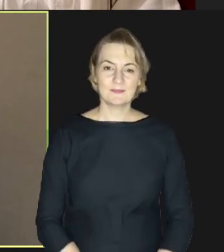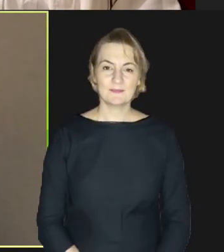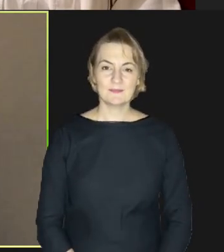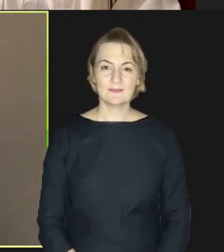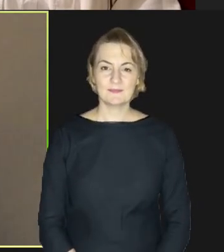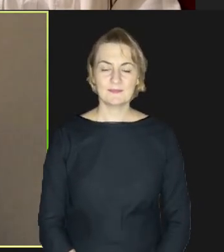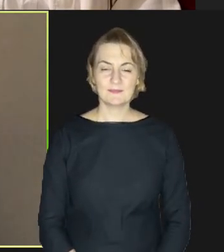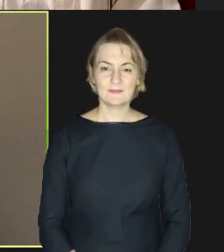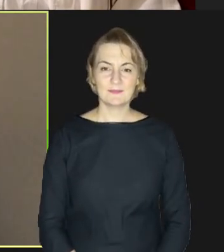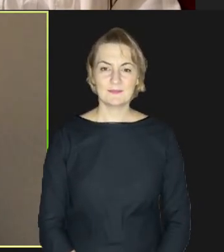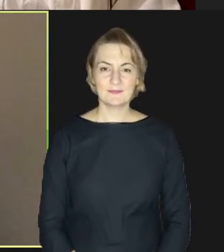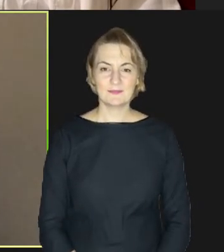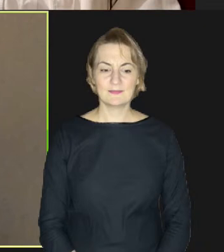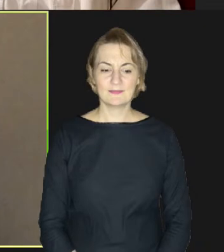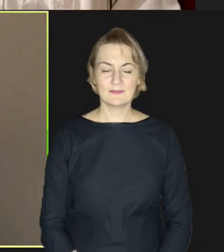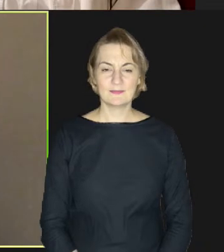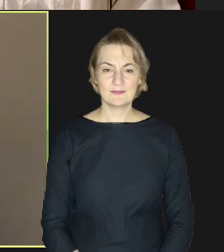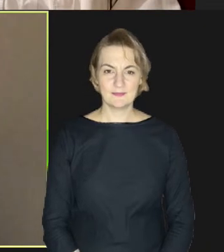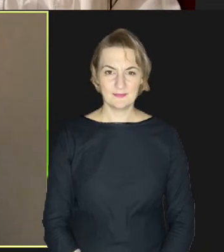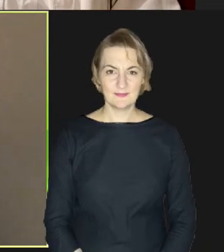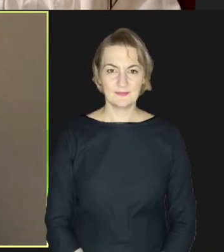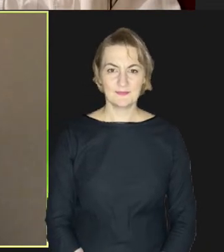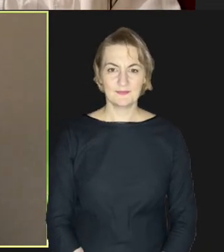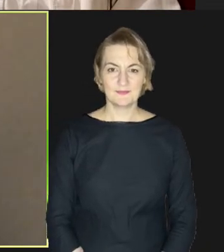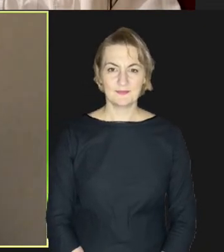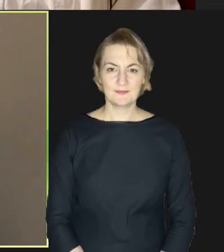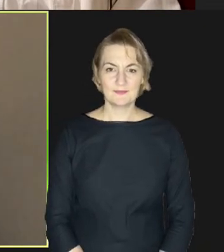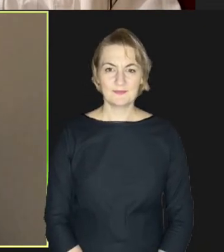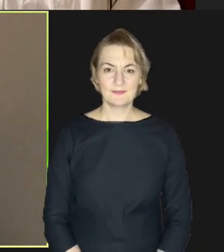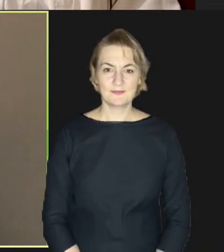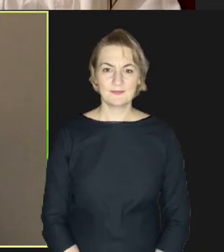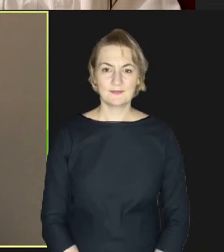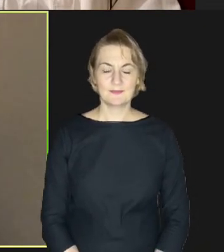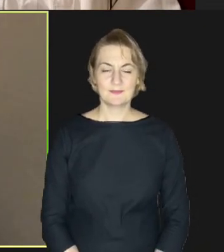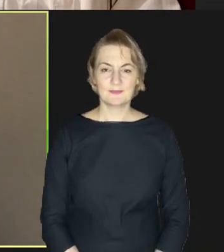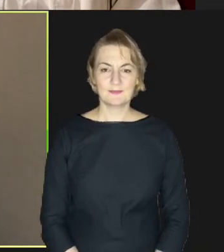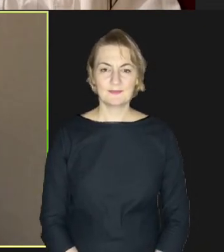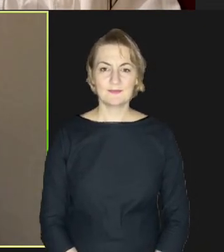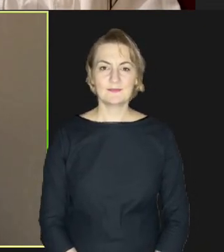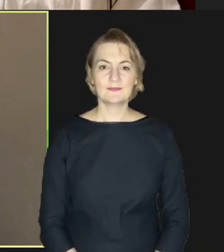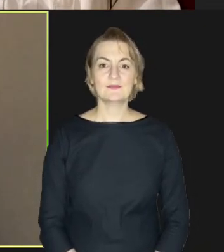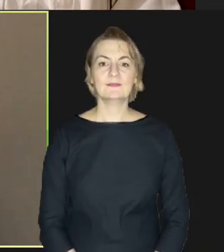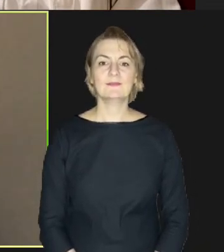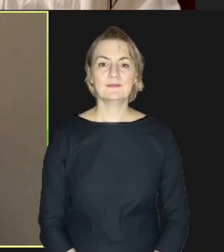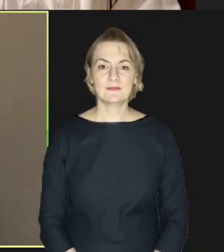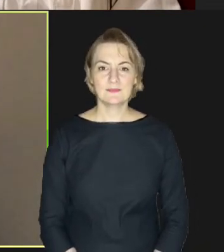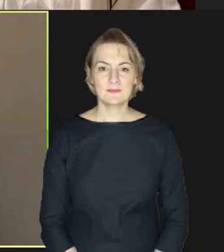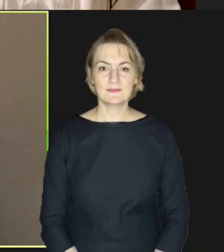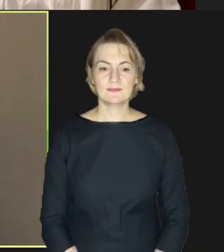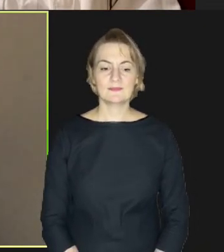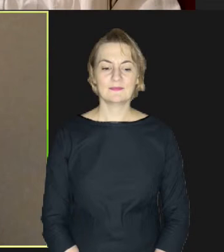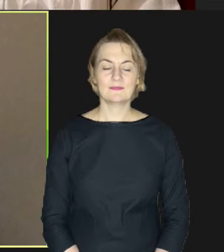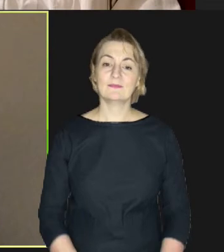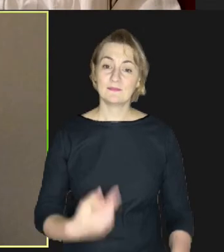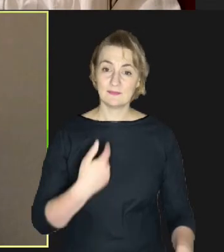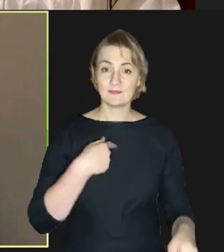pracy psychoterapeutycznej z ludźmi, a ja też sporo pracuję na tym wymiarze relacji z